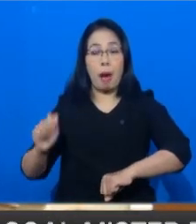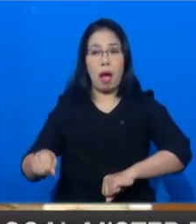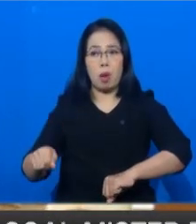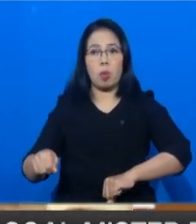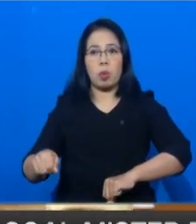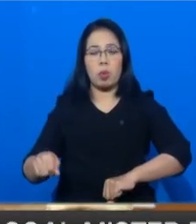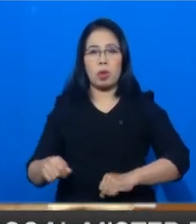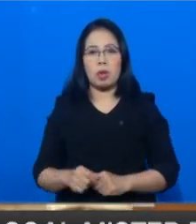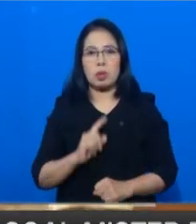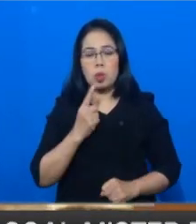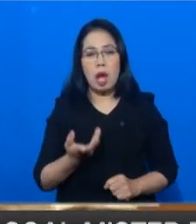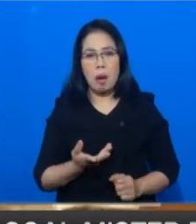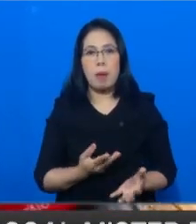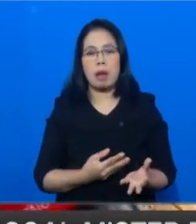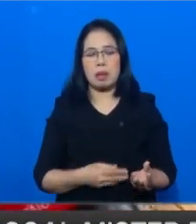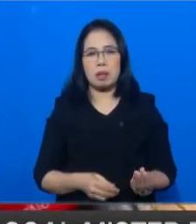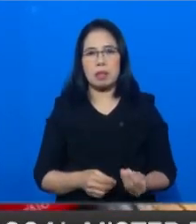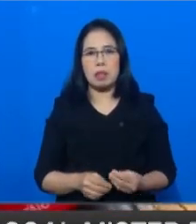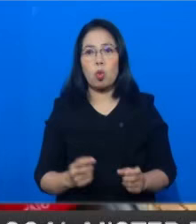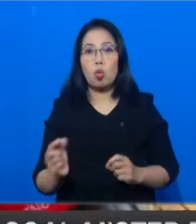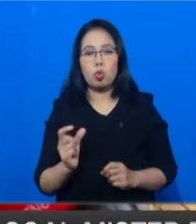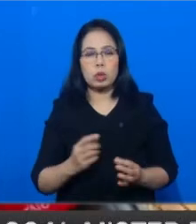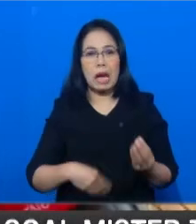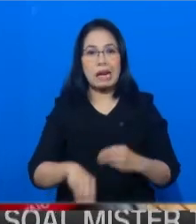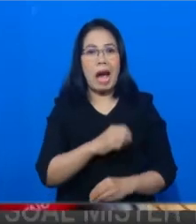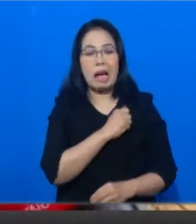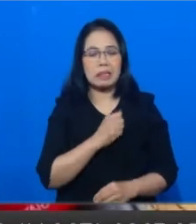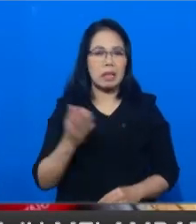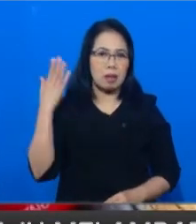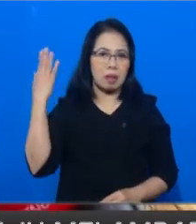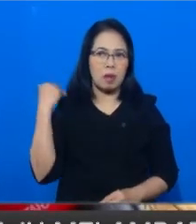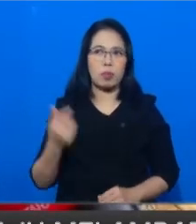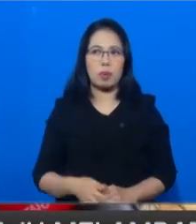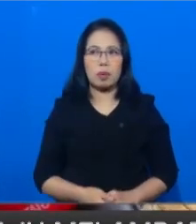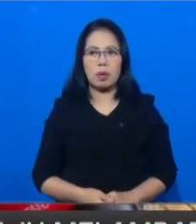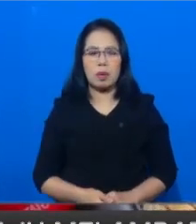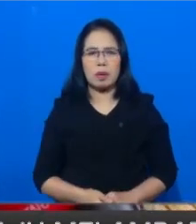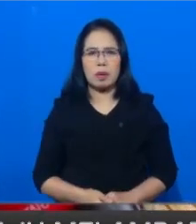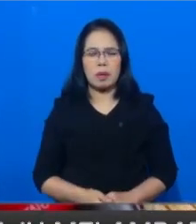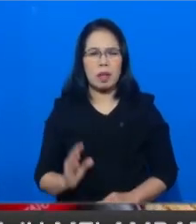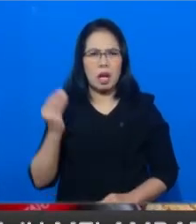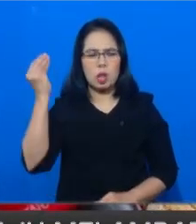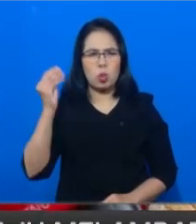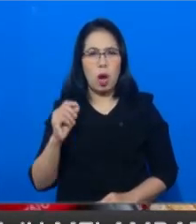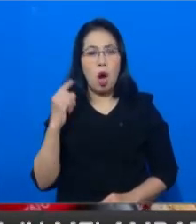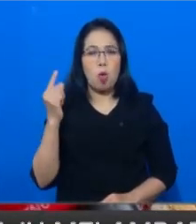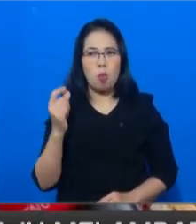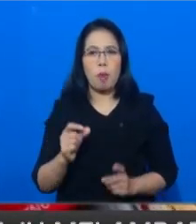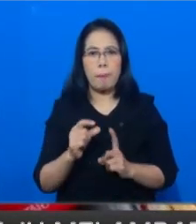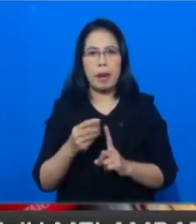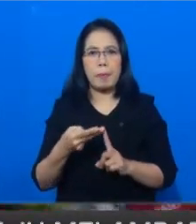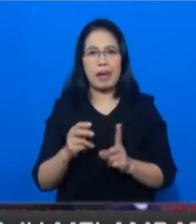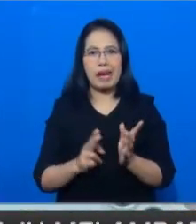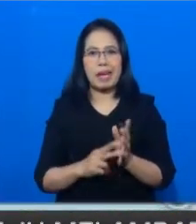Haji di DPR pada awal Juli lalu. Tidak berselang lama, Pansus Haji dibentuk. Ketua Umum PBNU Gus Yahya melontarkan